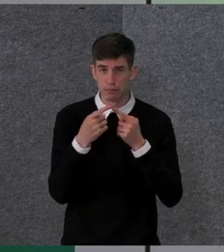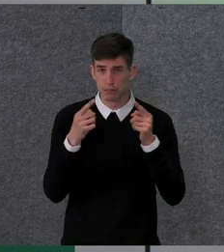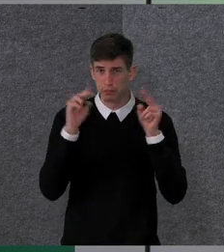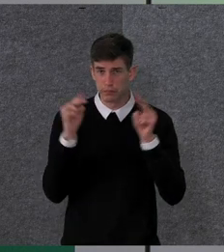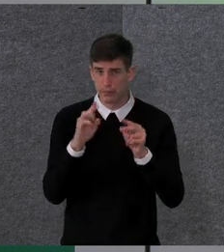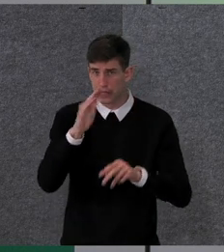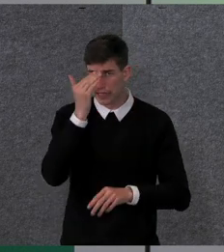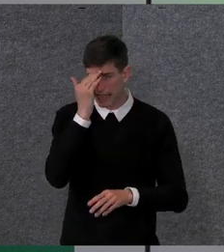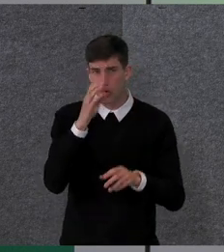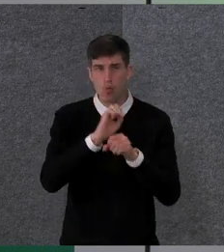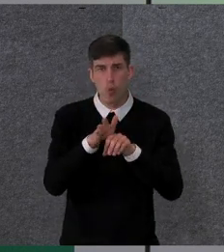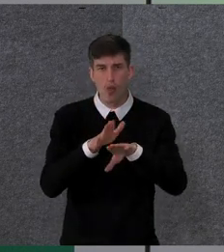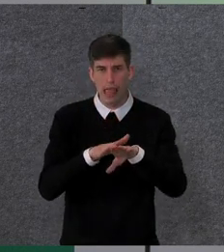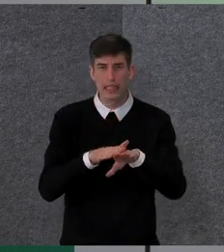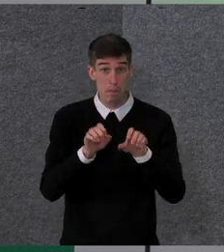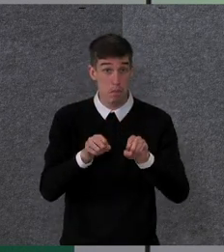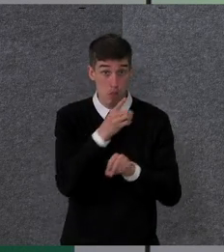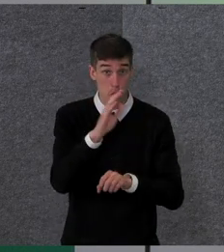in der Corona-Zeit, wo